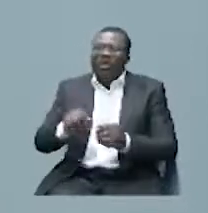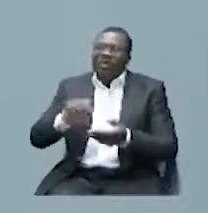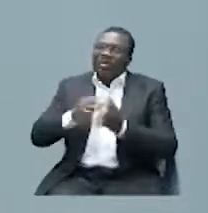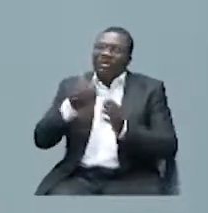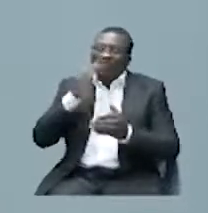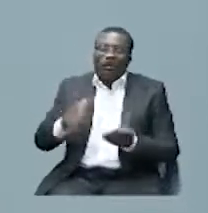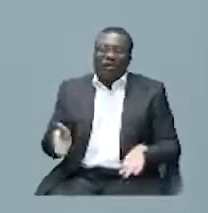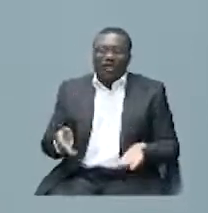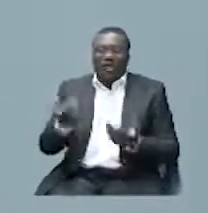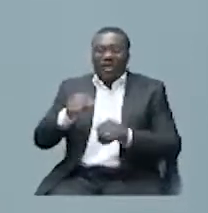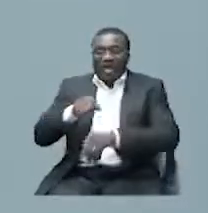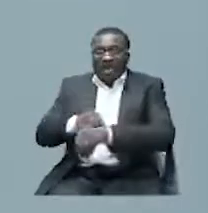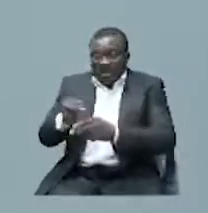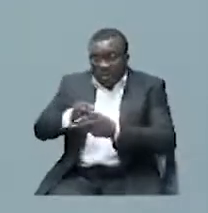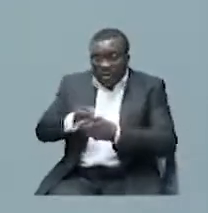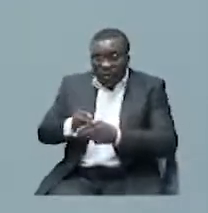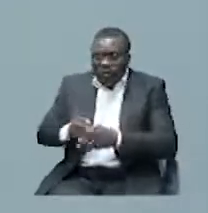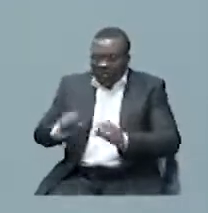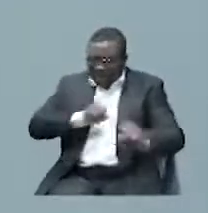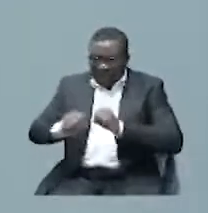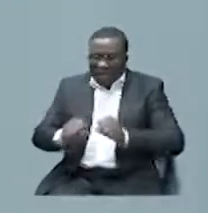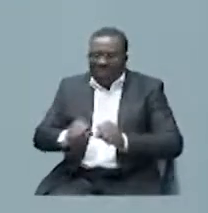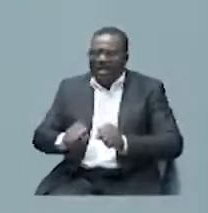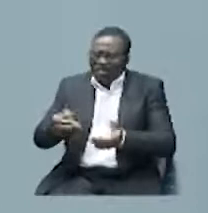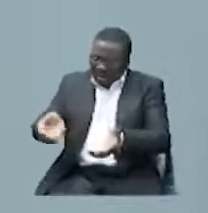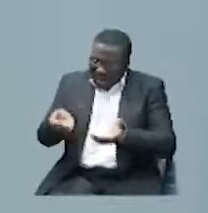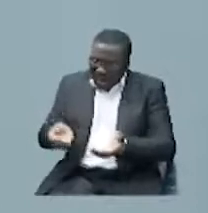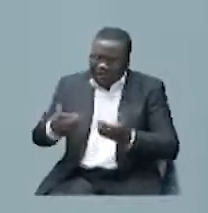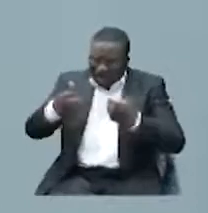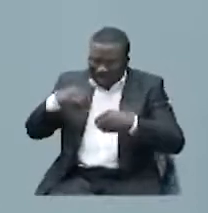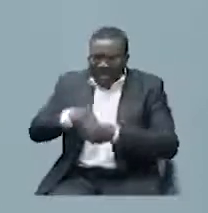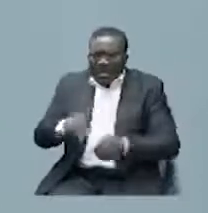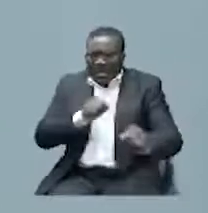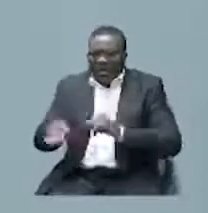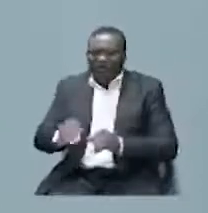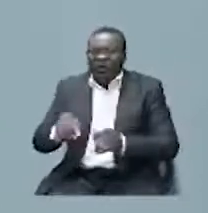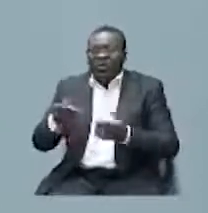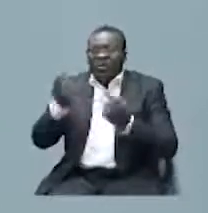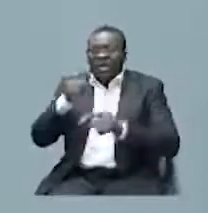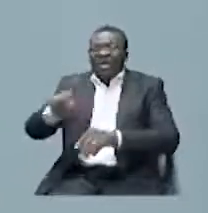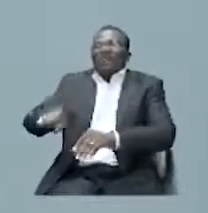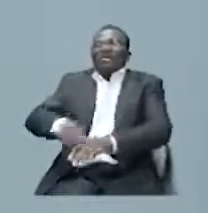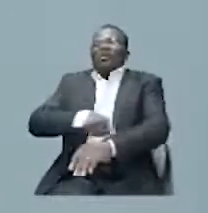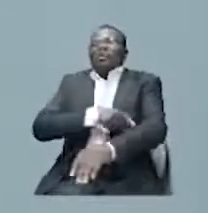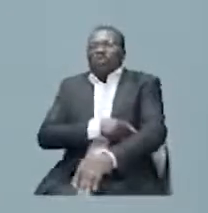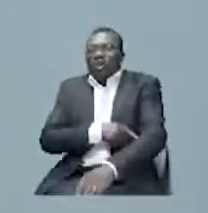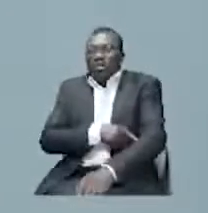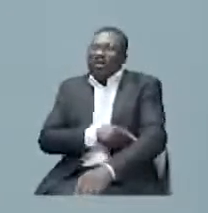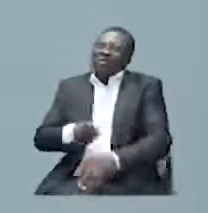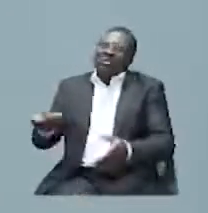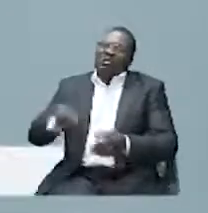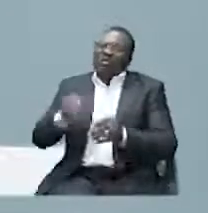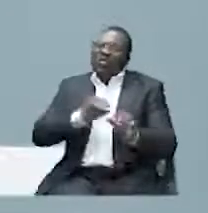mandat est court, on est dans la dynamique, on est dans la volonté, on est dans l'action. Plus il est long, plus on est perverti, plus on est corrompu, plus